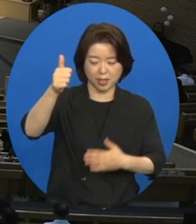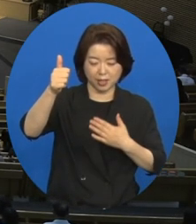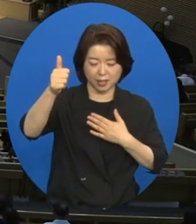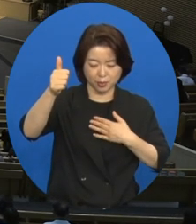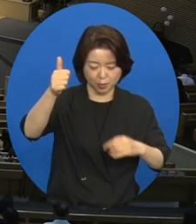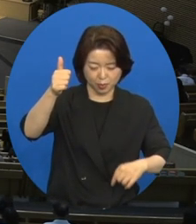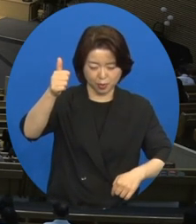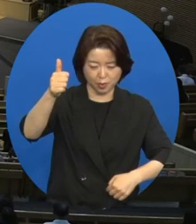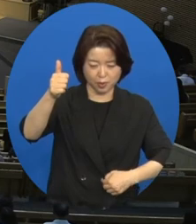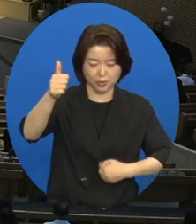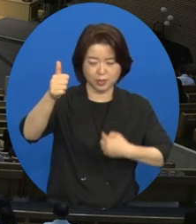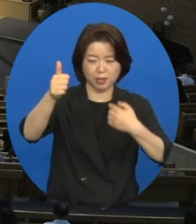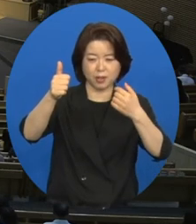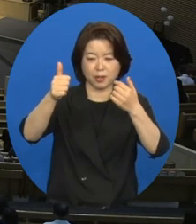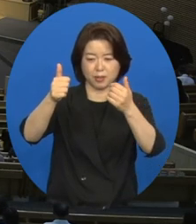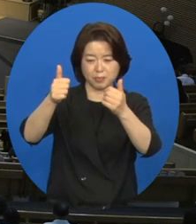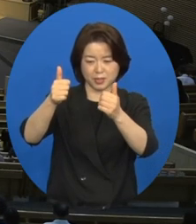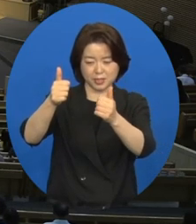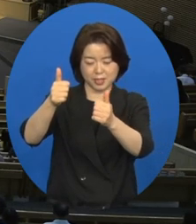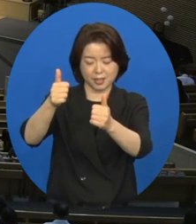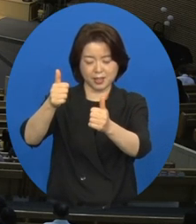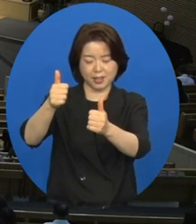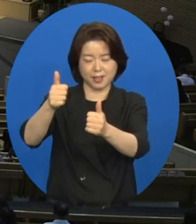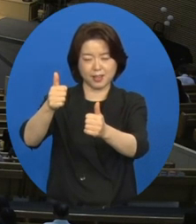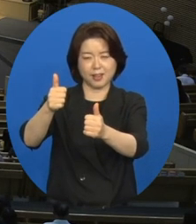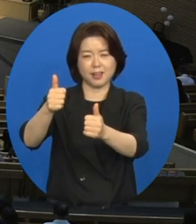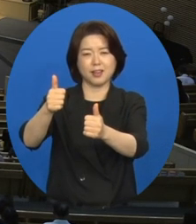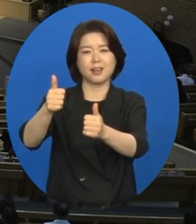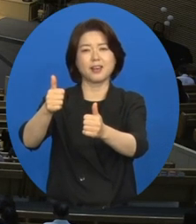주께 숨로 섭니다.